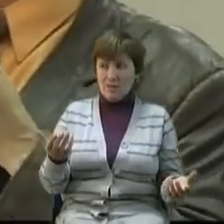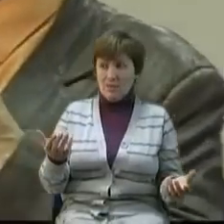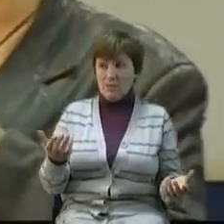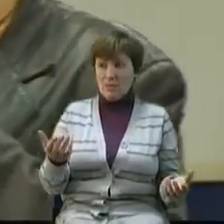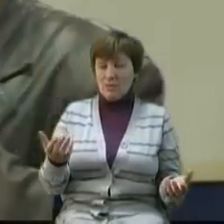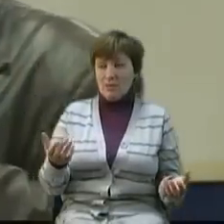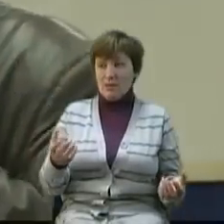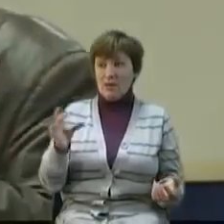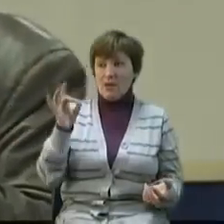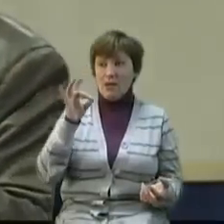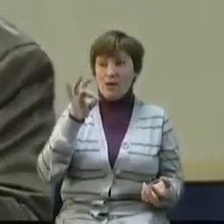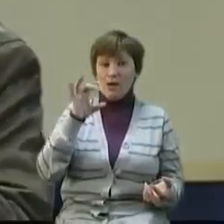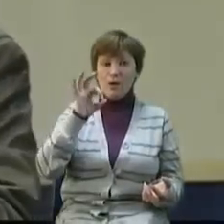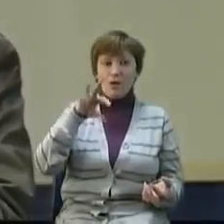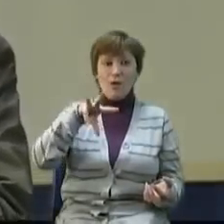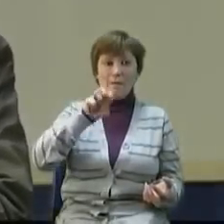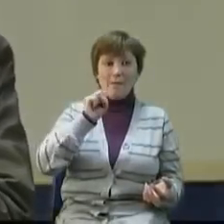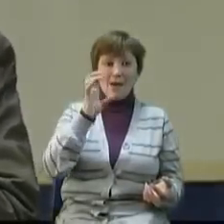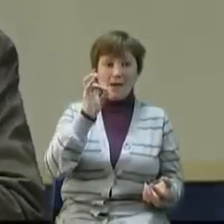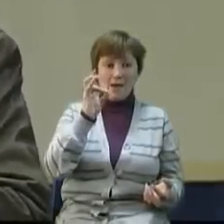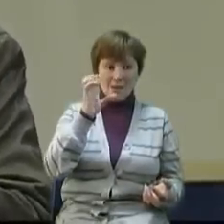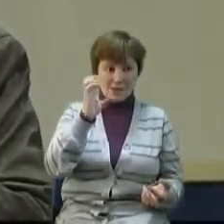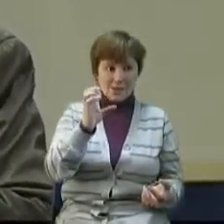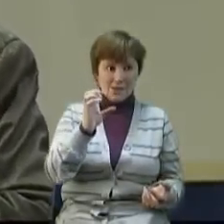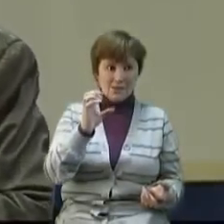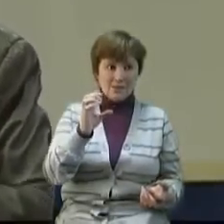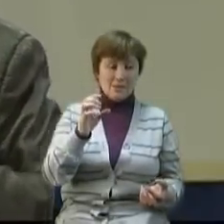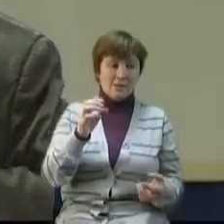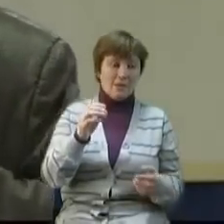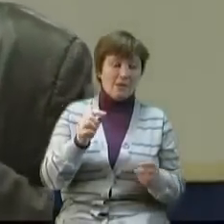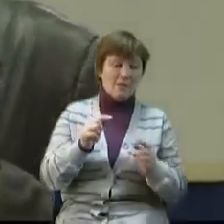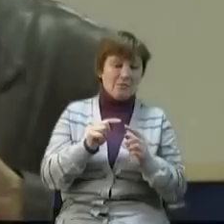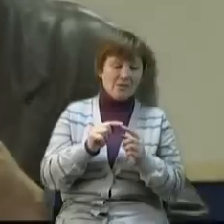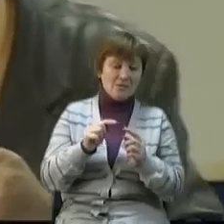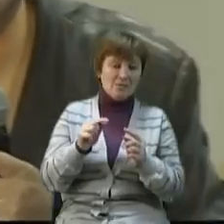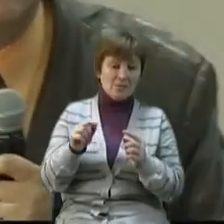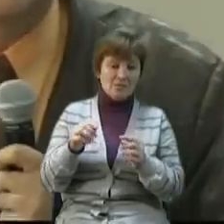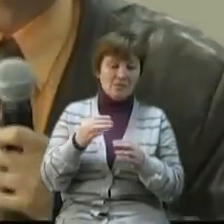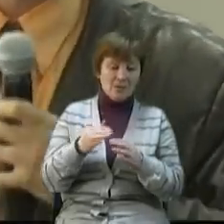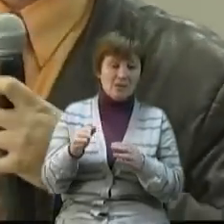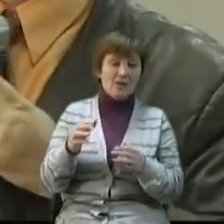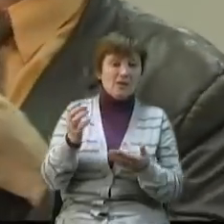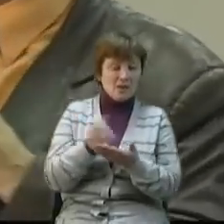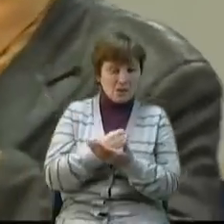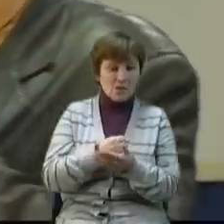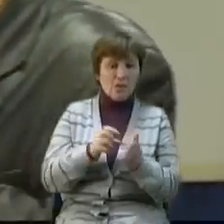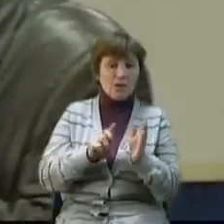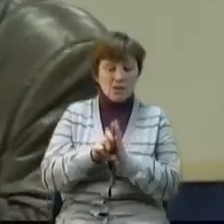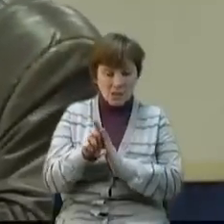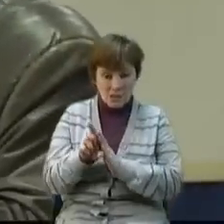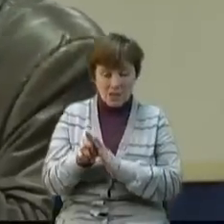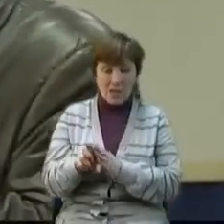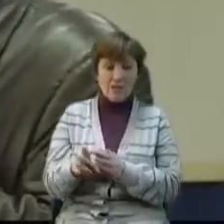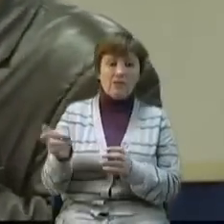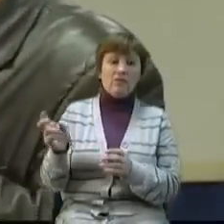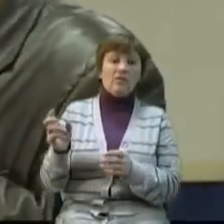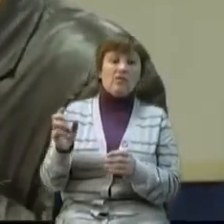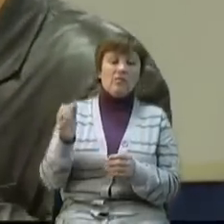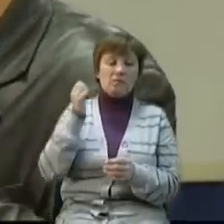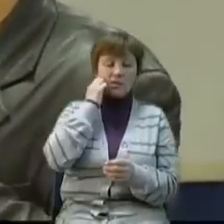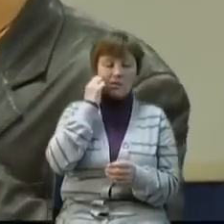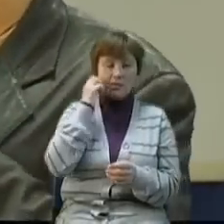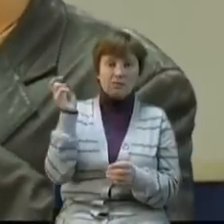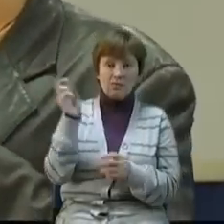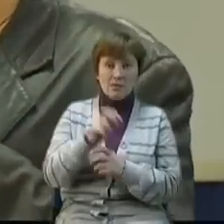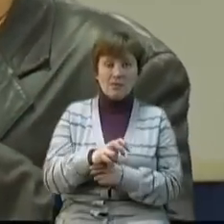это шик, шик, шик, шик, шик. И в церковь вроде-то хожу, нашел там церковь в Москве,